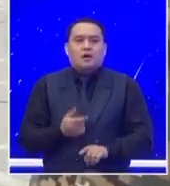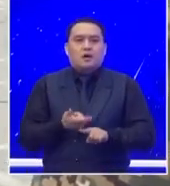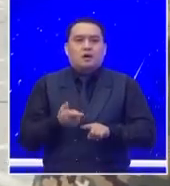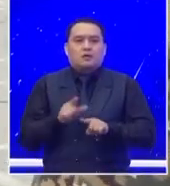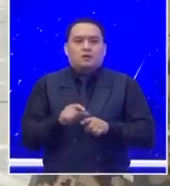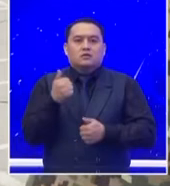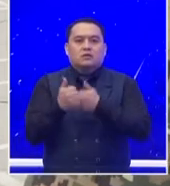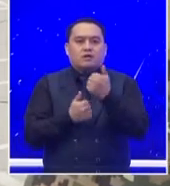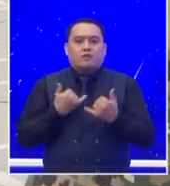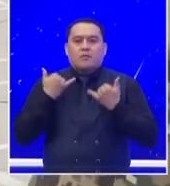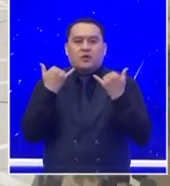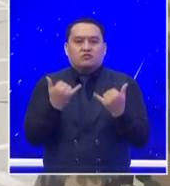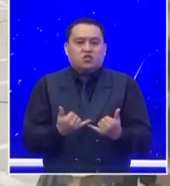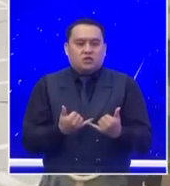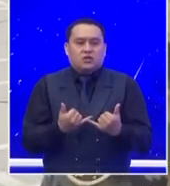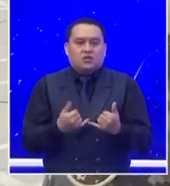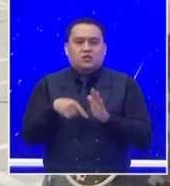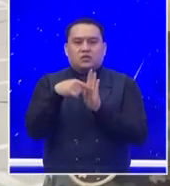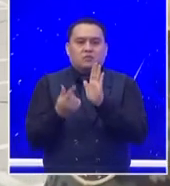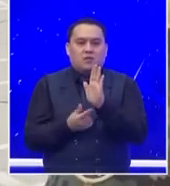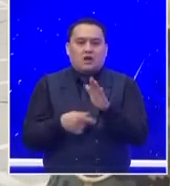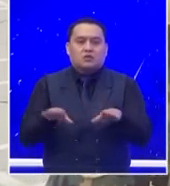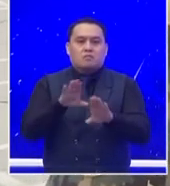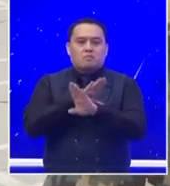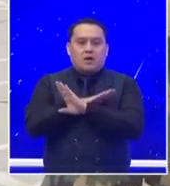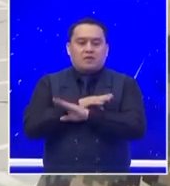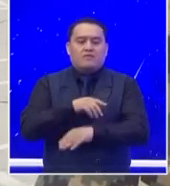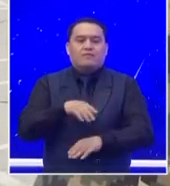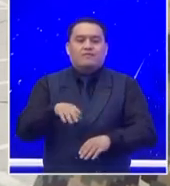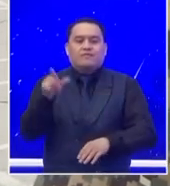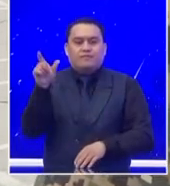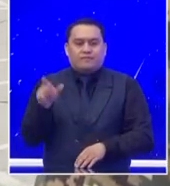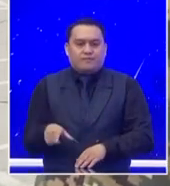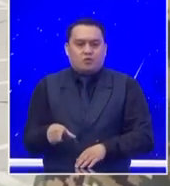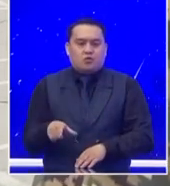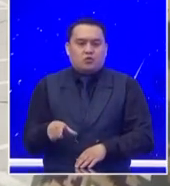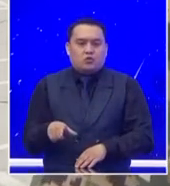у нас посвящены 17 погибшим воинам,